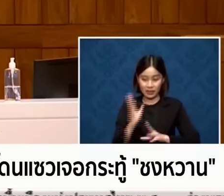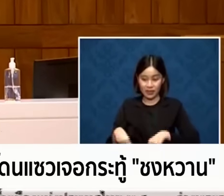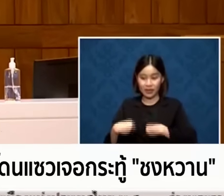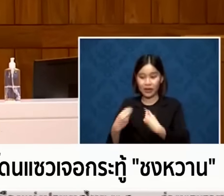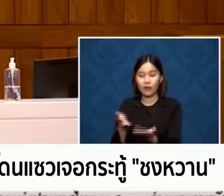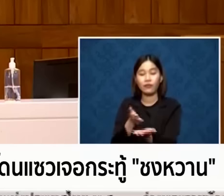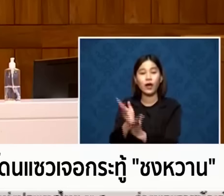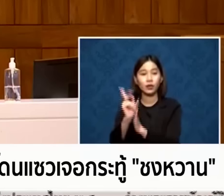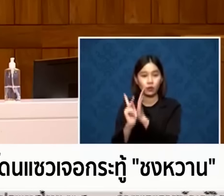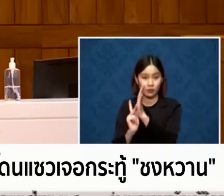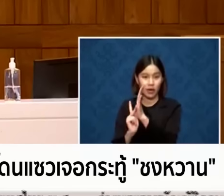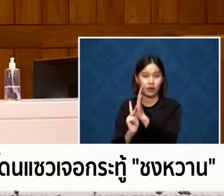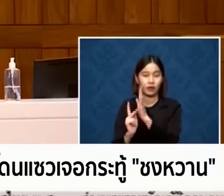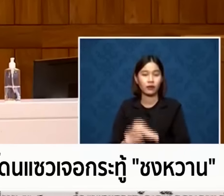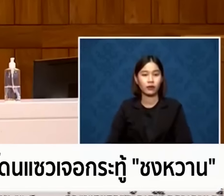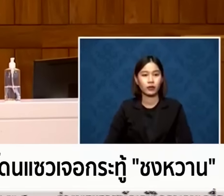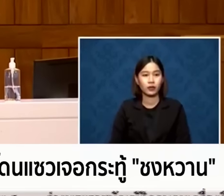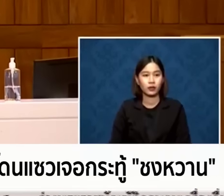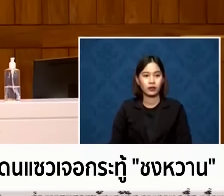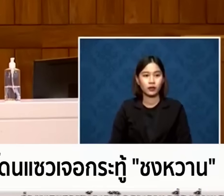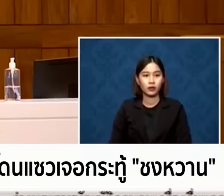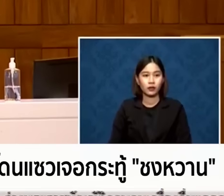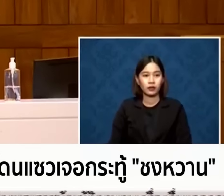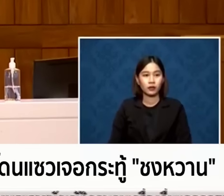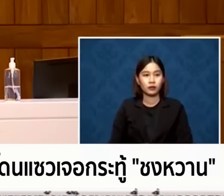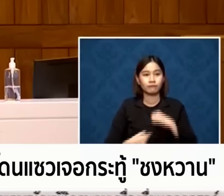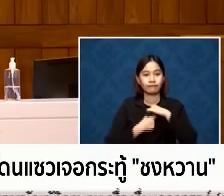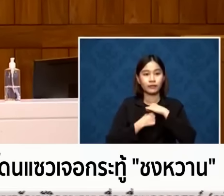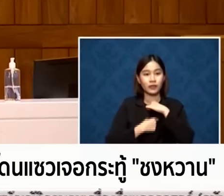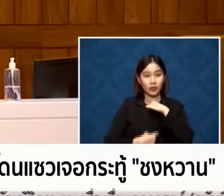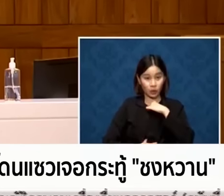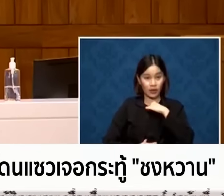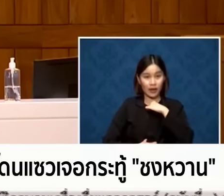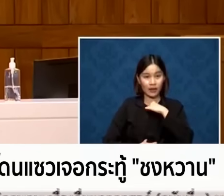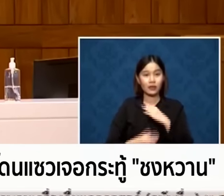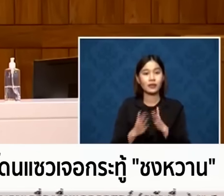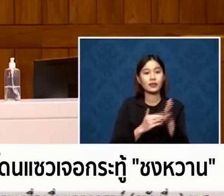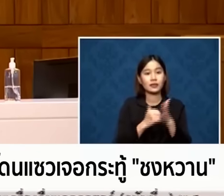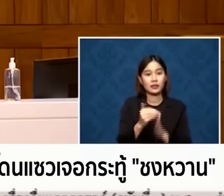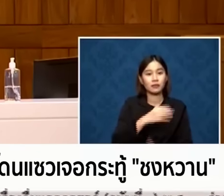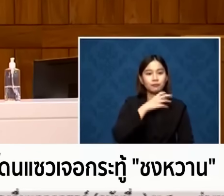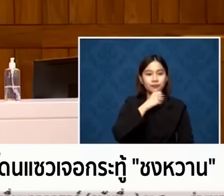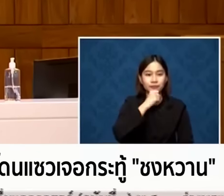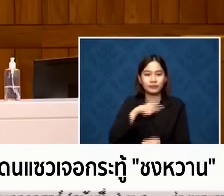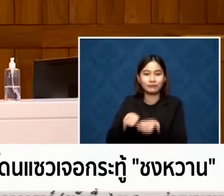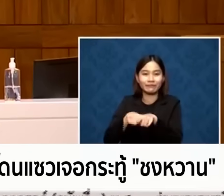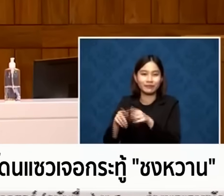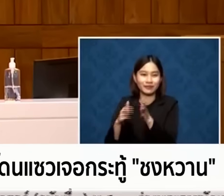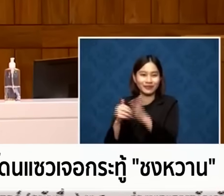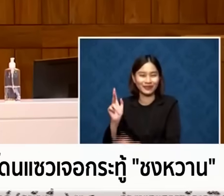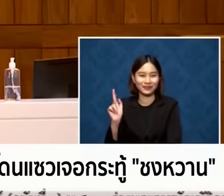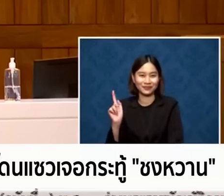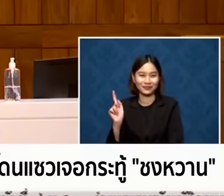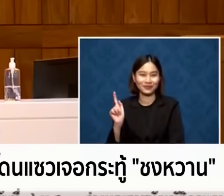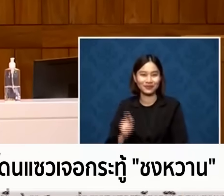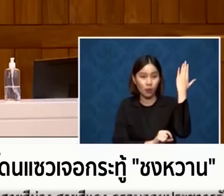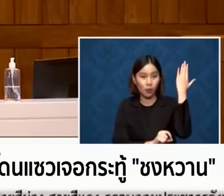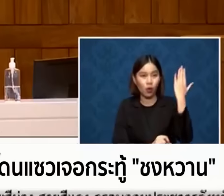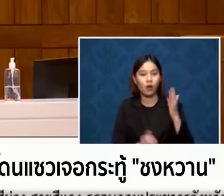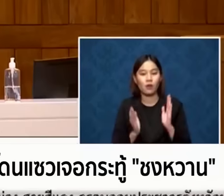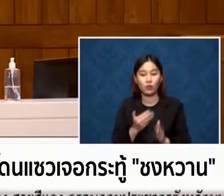นิติบัญญัติใส่เนกไทยสีส้มใส่ถุงเท้าสีเขียวครับวันนี้